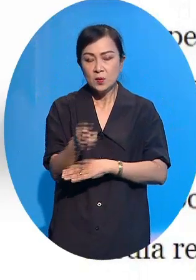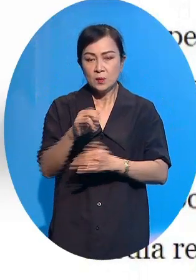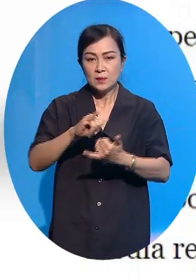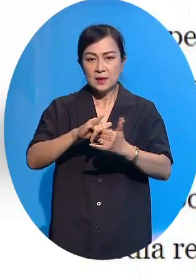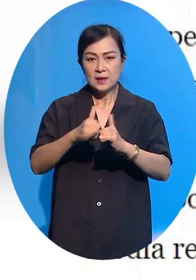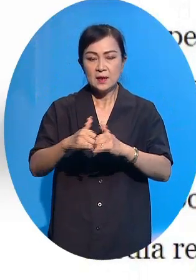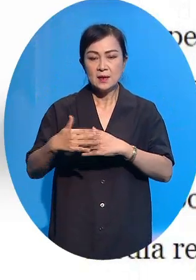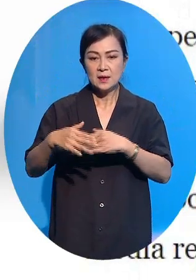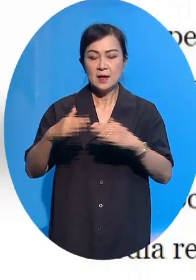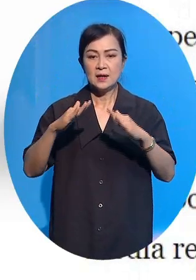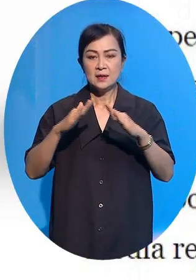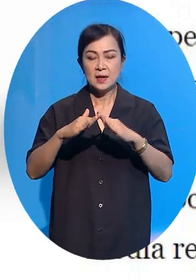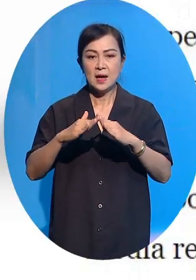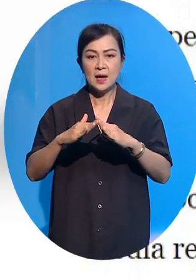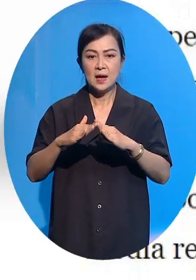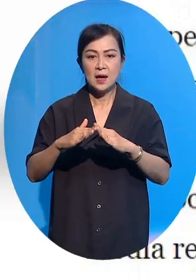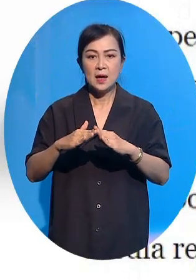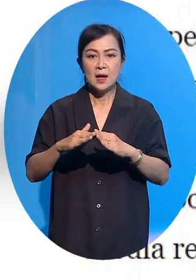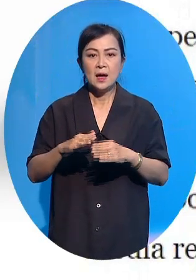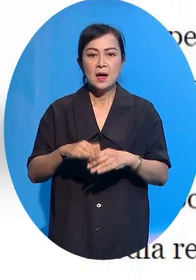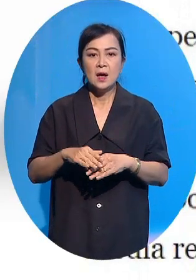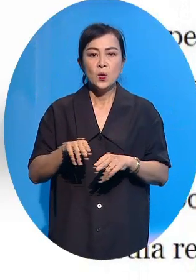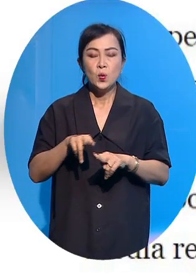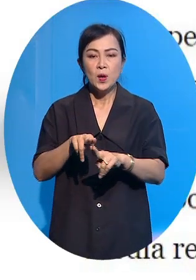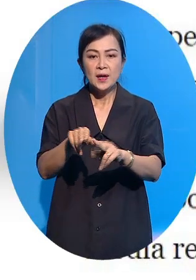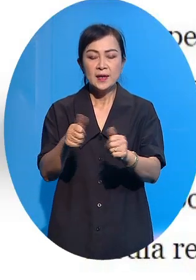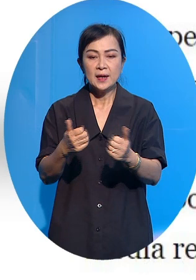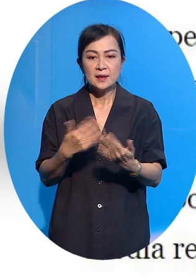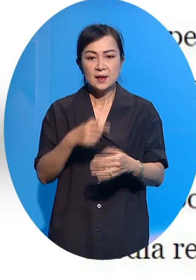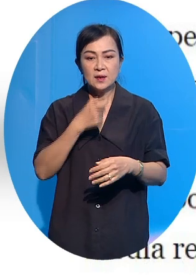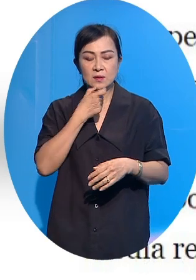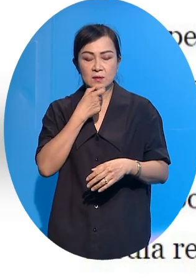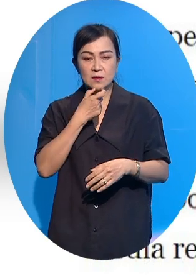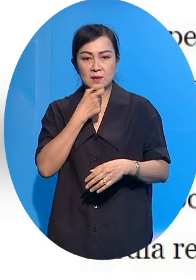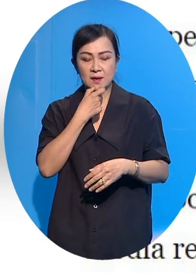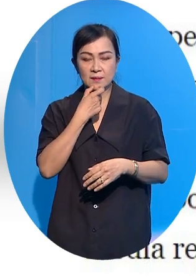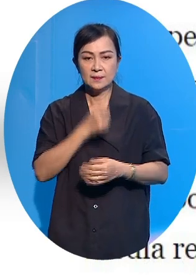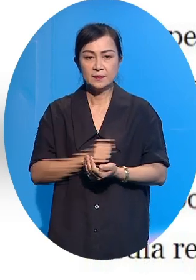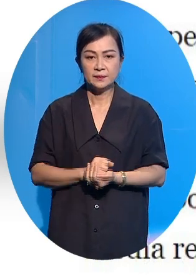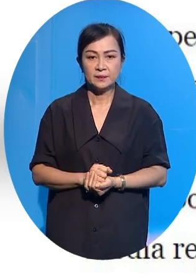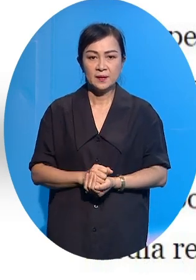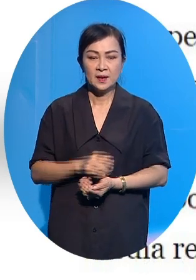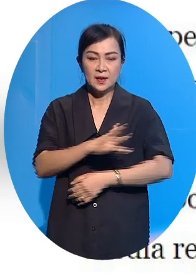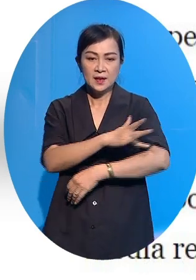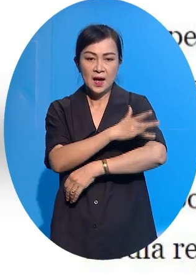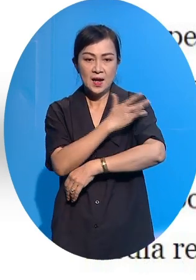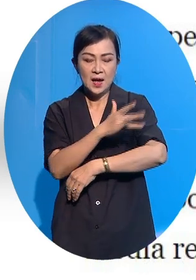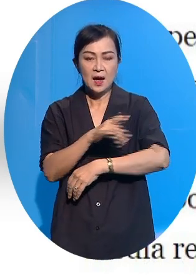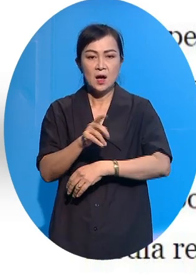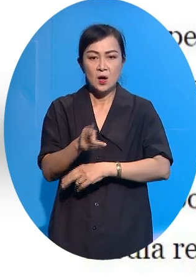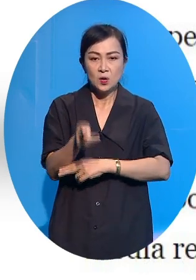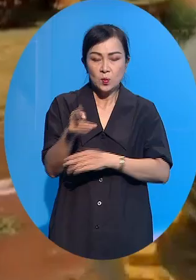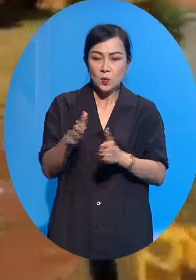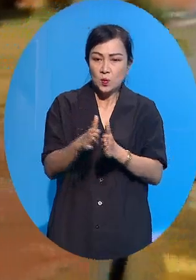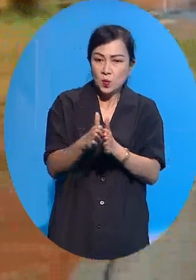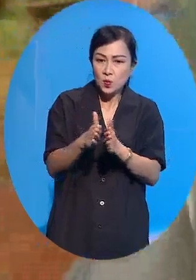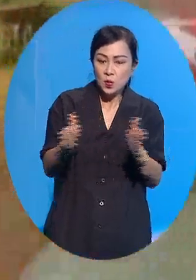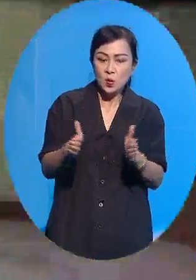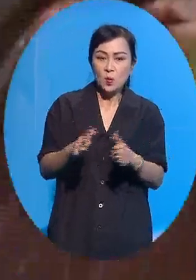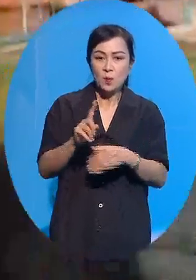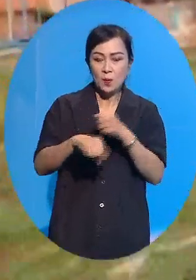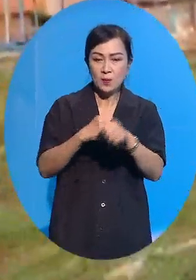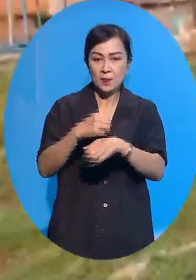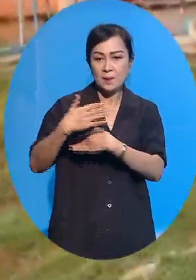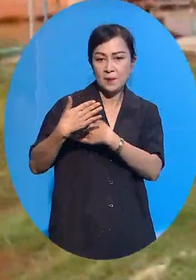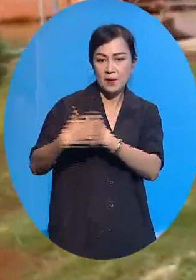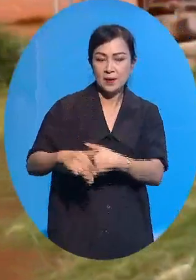ra gần nhà một cựu trưởng thôn. Nguyên nhân vụ việc vẫn đang điều tra làm rõ. Thái Lan có tỷ lệ sở hữu súng cao và trong một năm trở